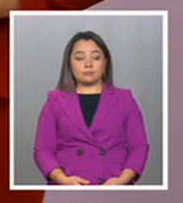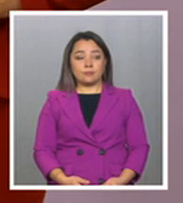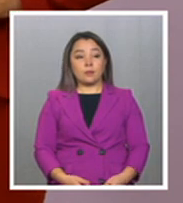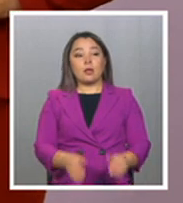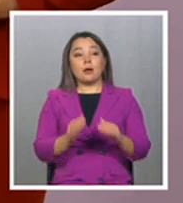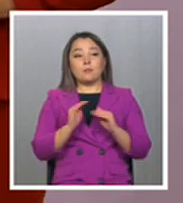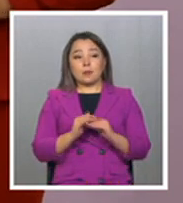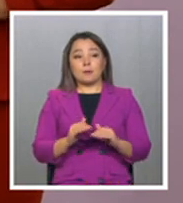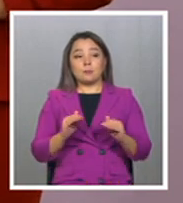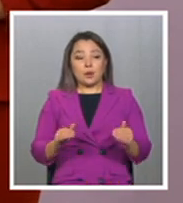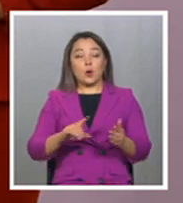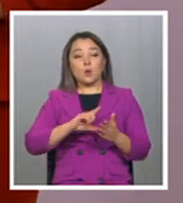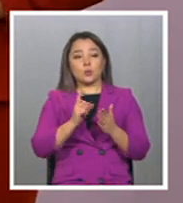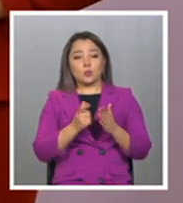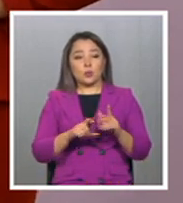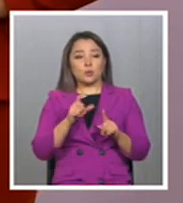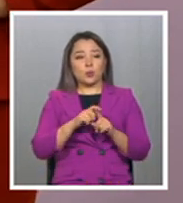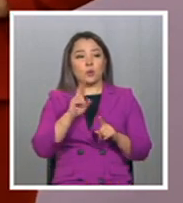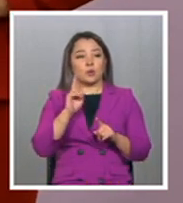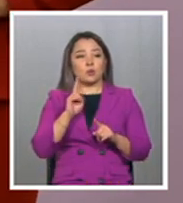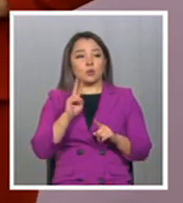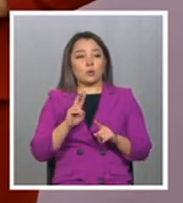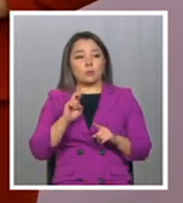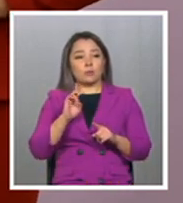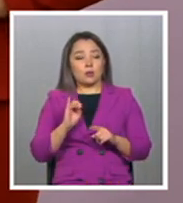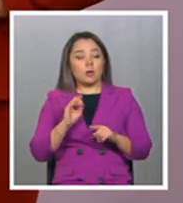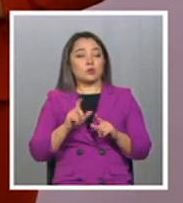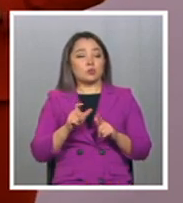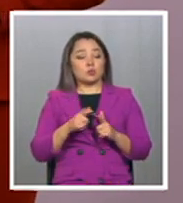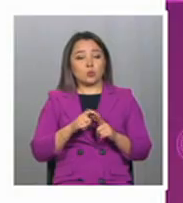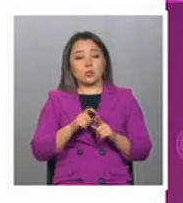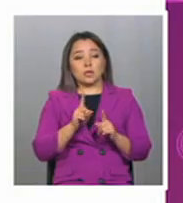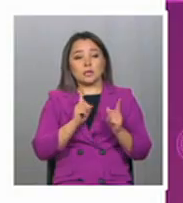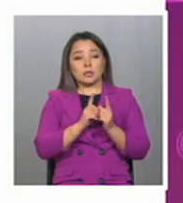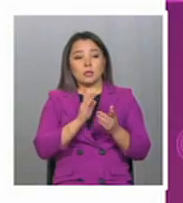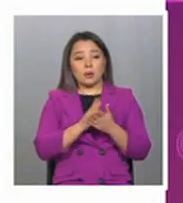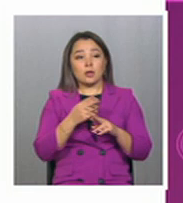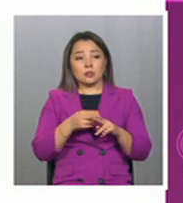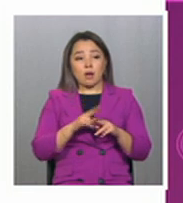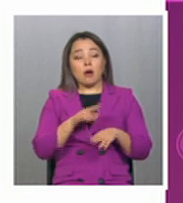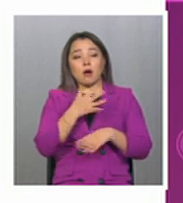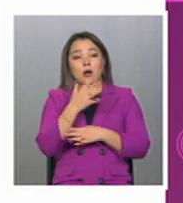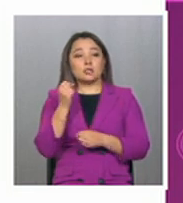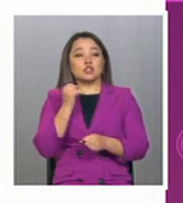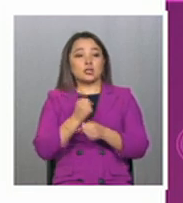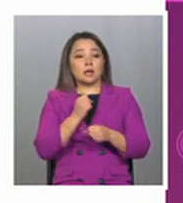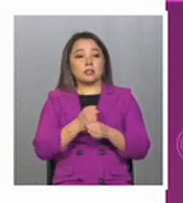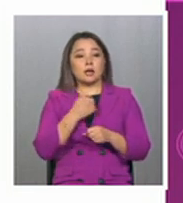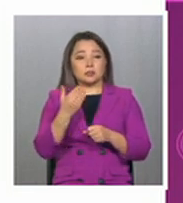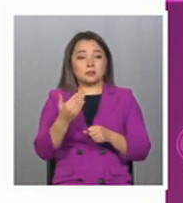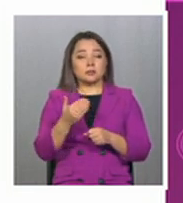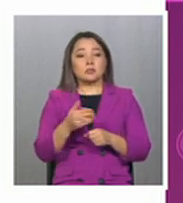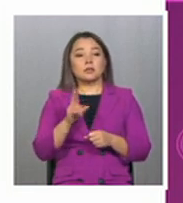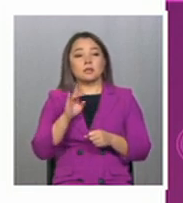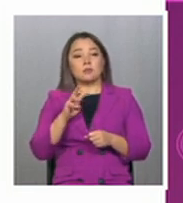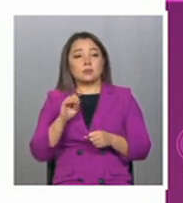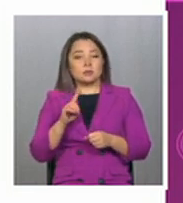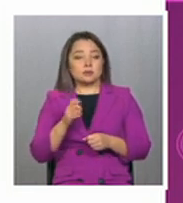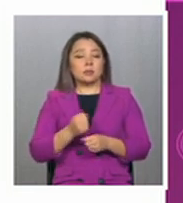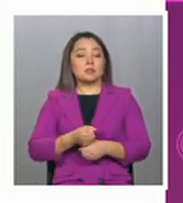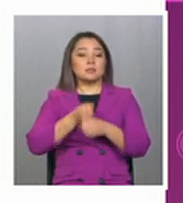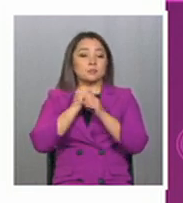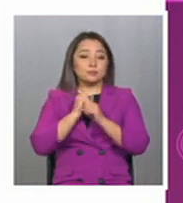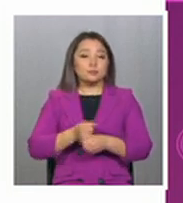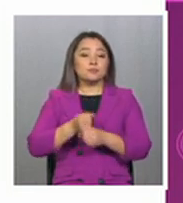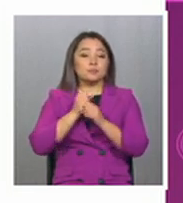Балалар, өлеңде күбі деген сөз кездеседі. Күбі ағаштан жасалған, қымыз, іркіт